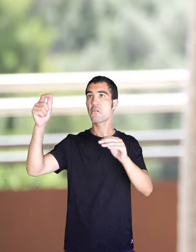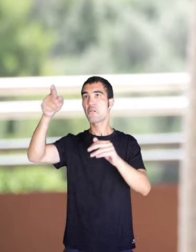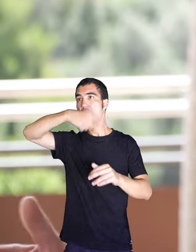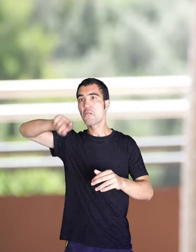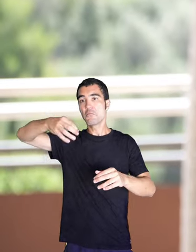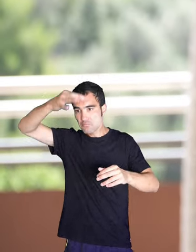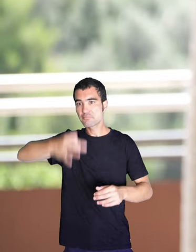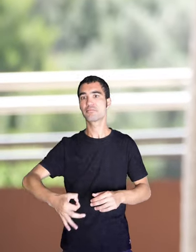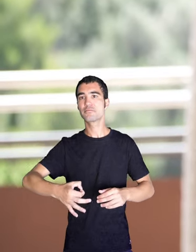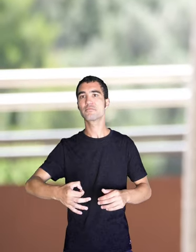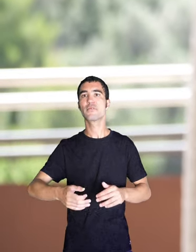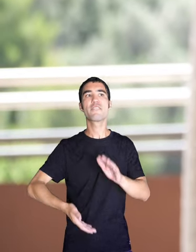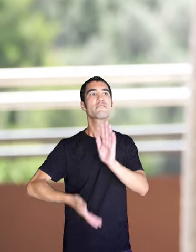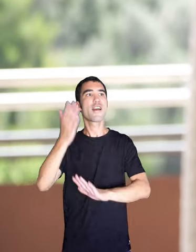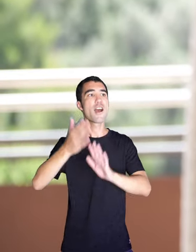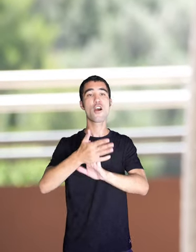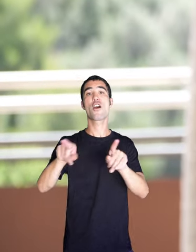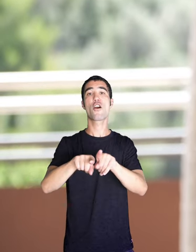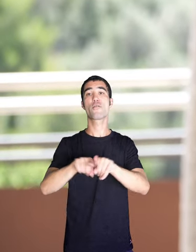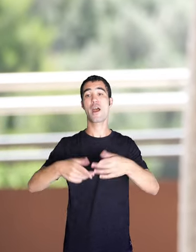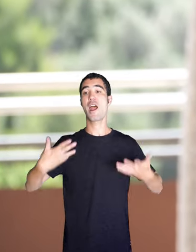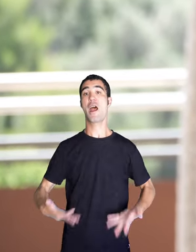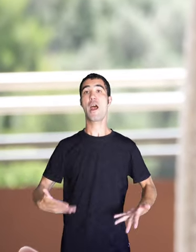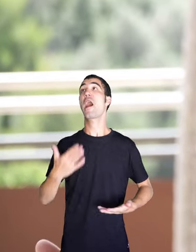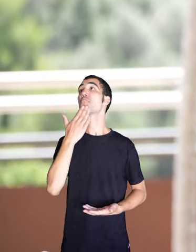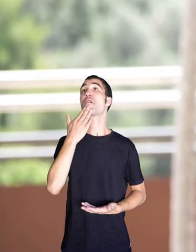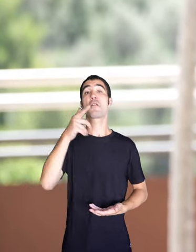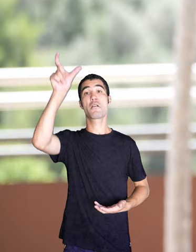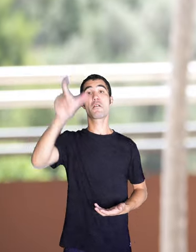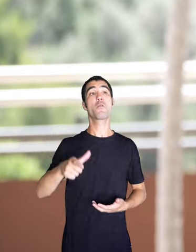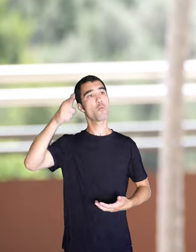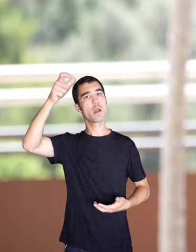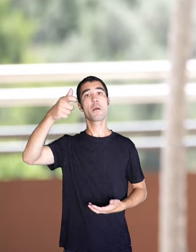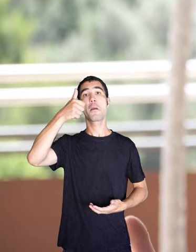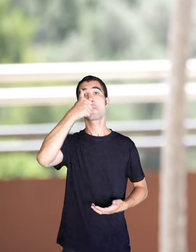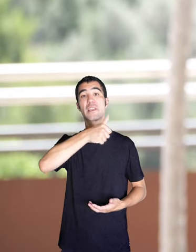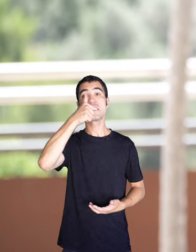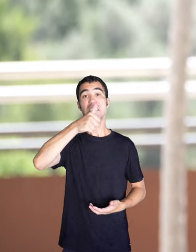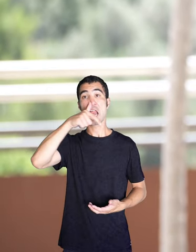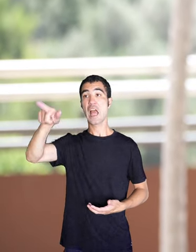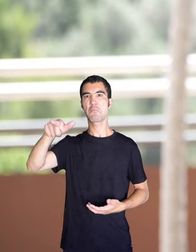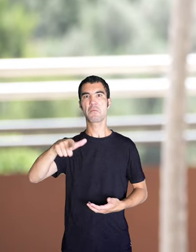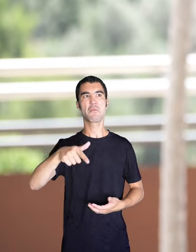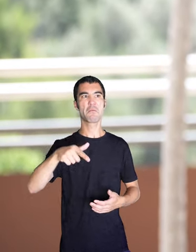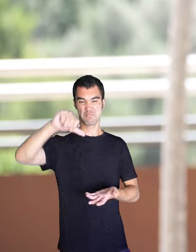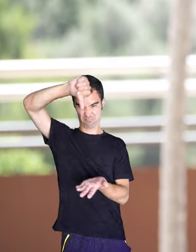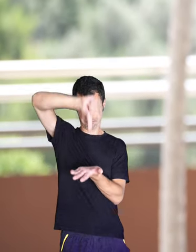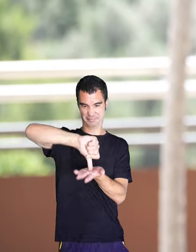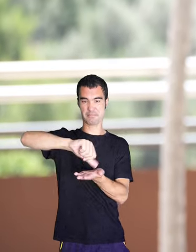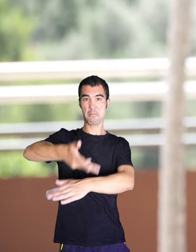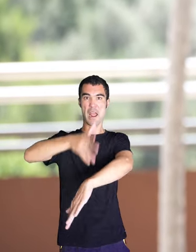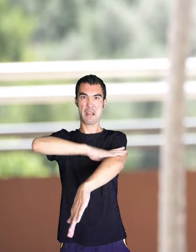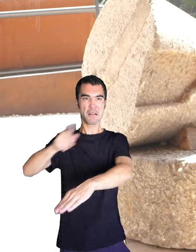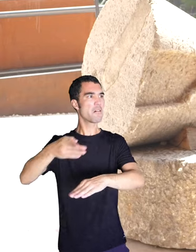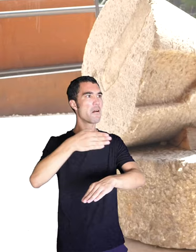Així com entenem que ara, per exemple, un Vinícius Salamer coneix més la mà que qualcú de